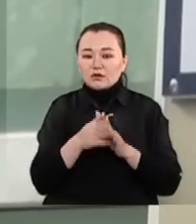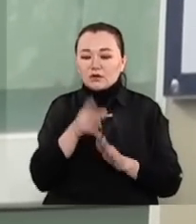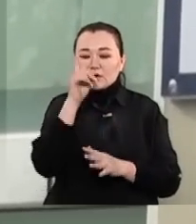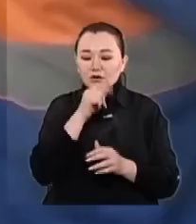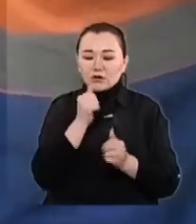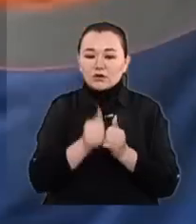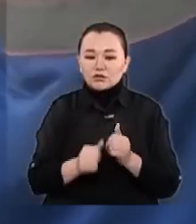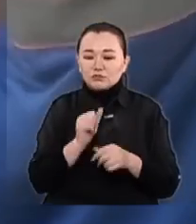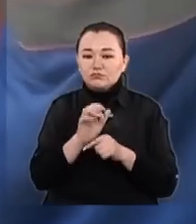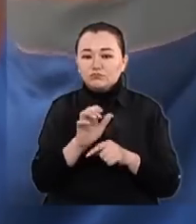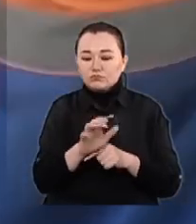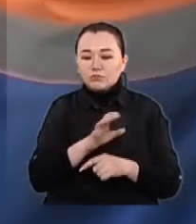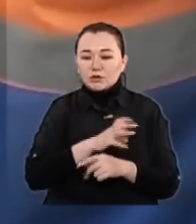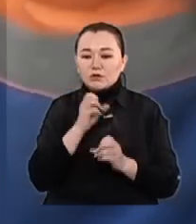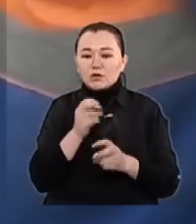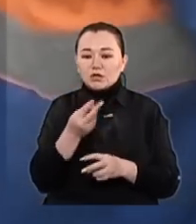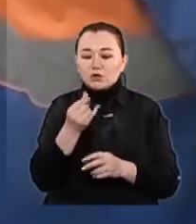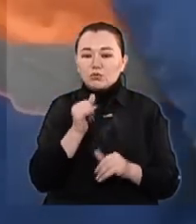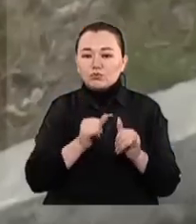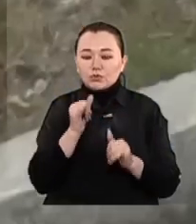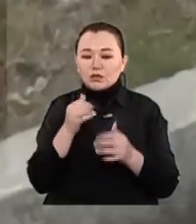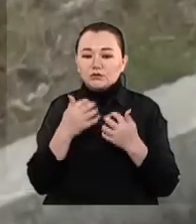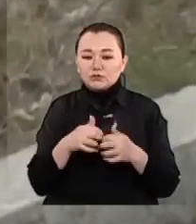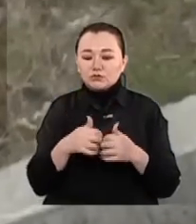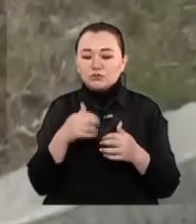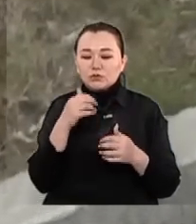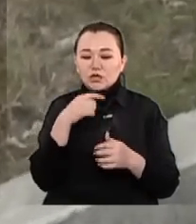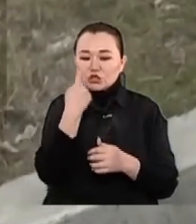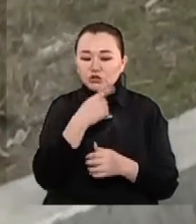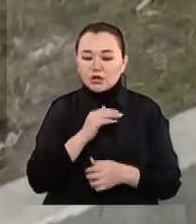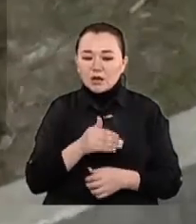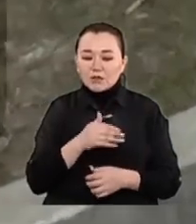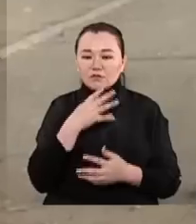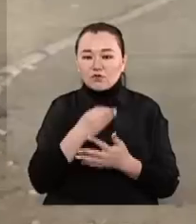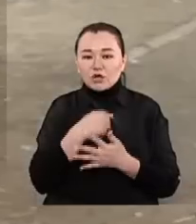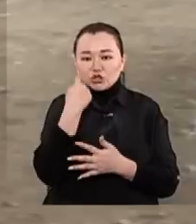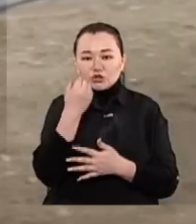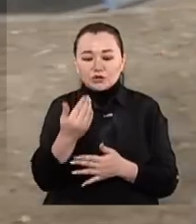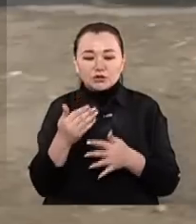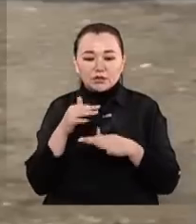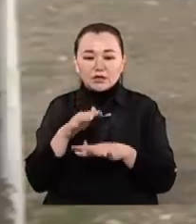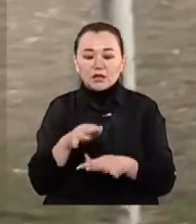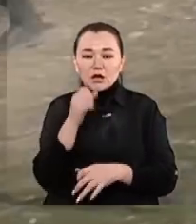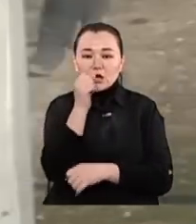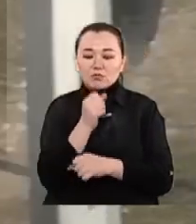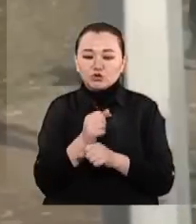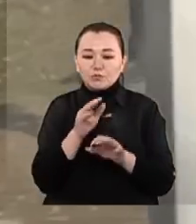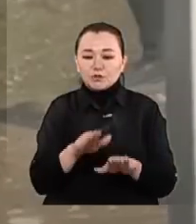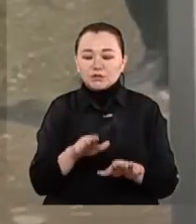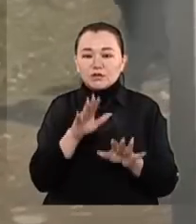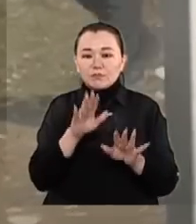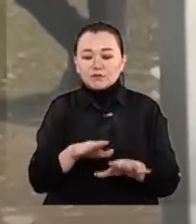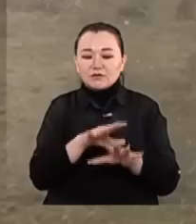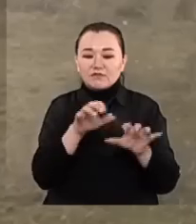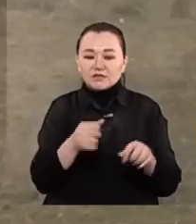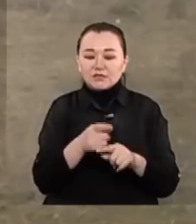ақша аударған. Қаржыны қалай, кімге, қанша беретіні жеке компанияның жеке шаруасы дейді. Ал жұмысшылар жергілікті болғанмен жергілікті